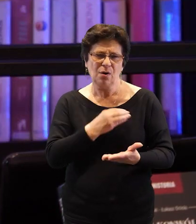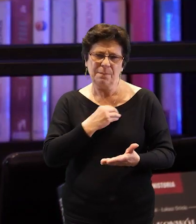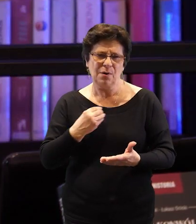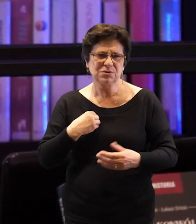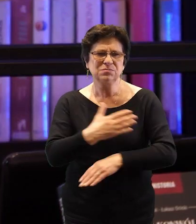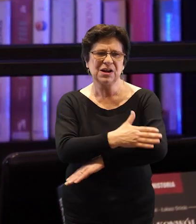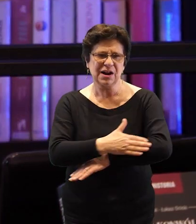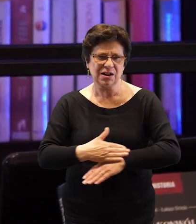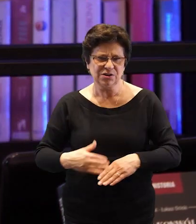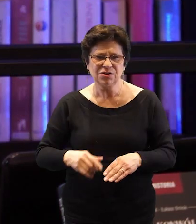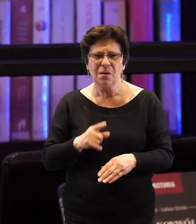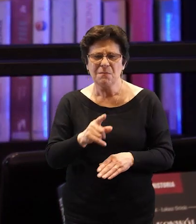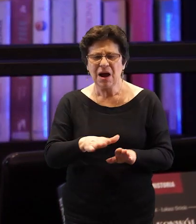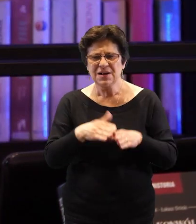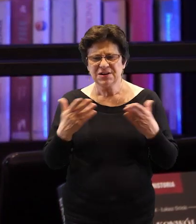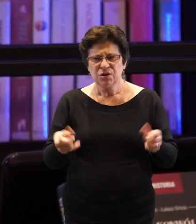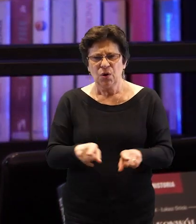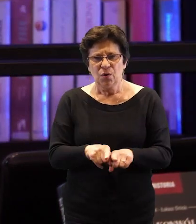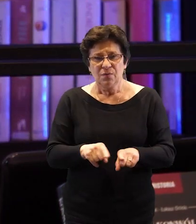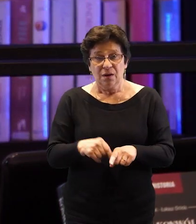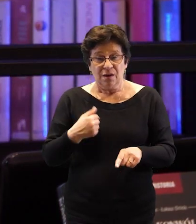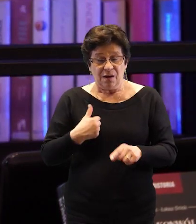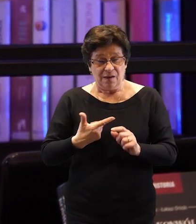Więc ja 2 lata temu